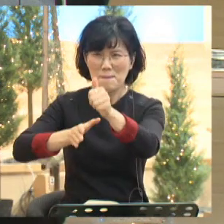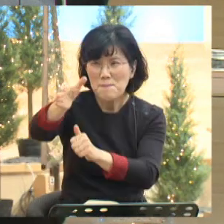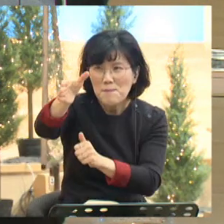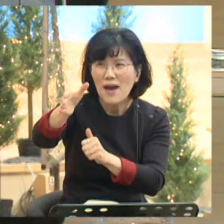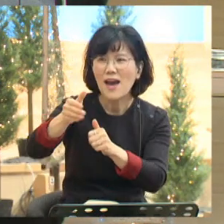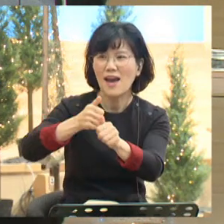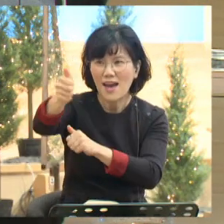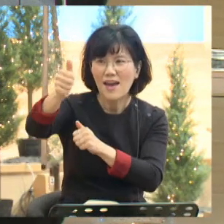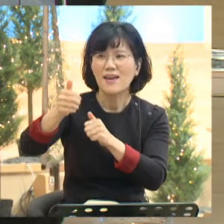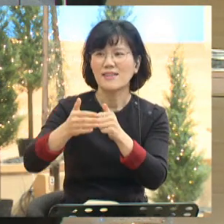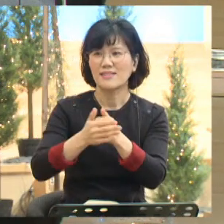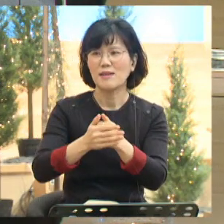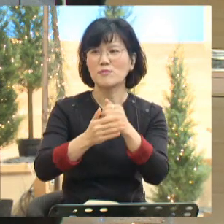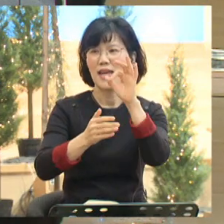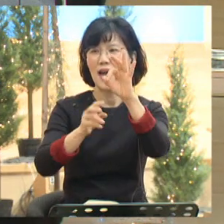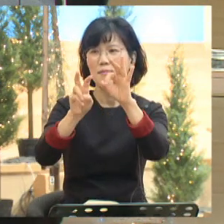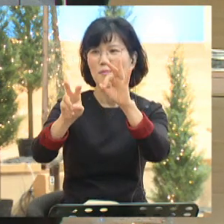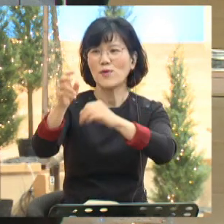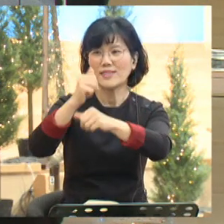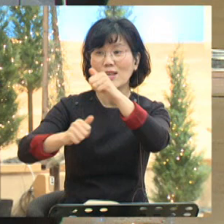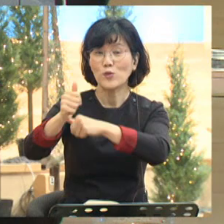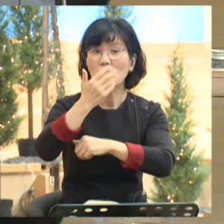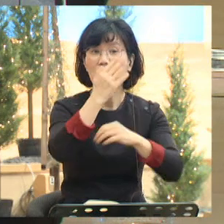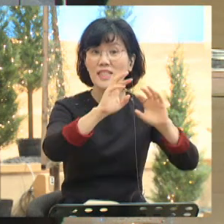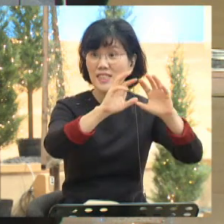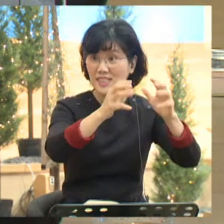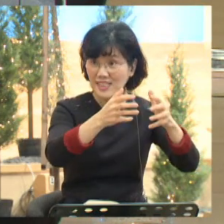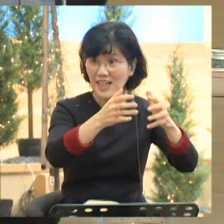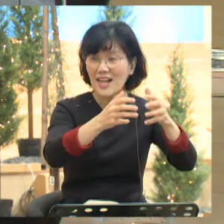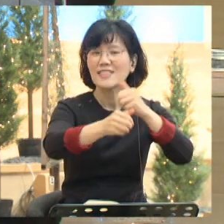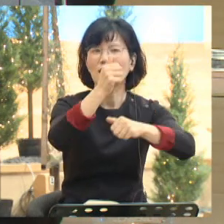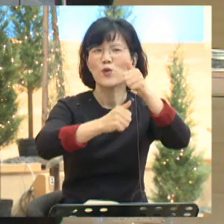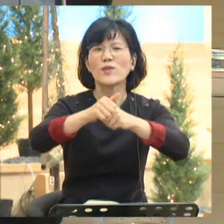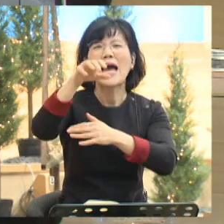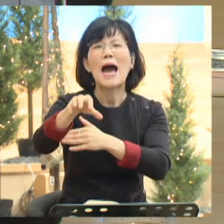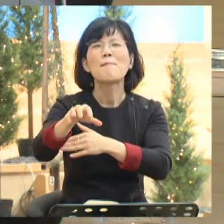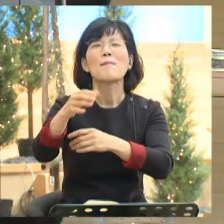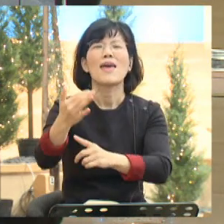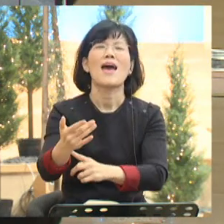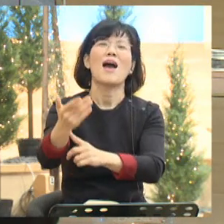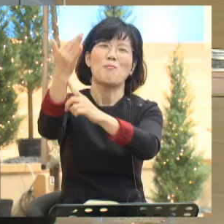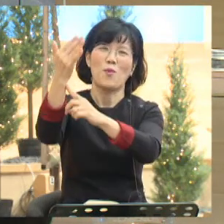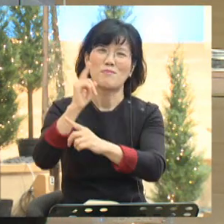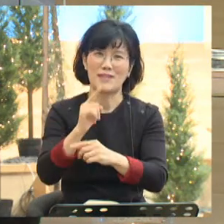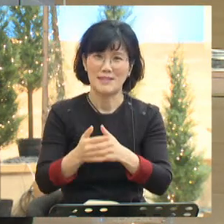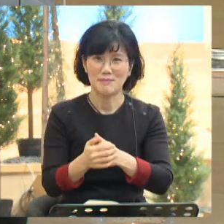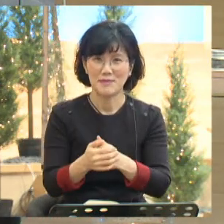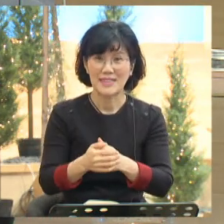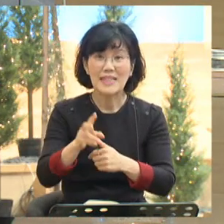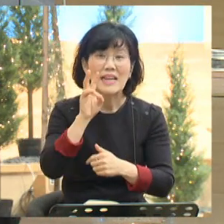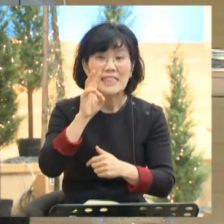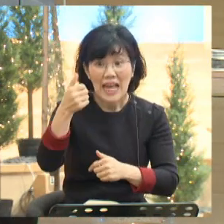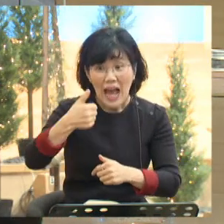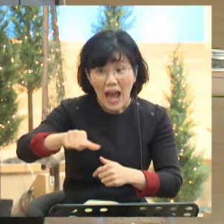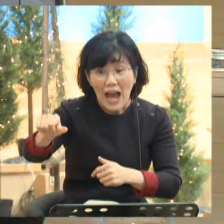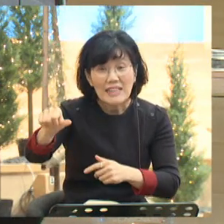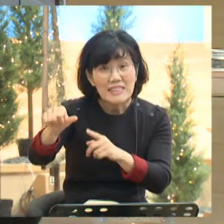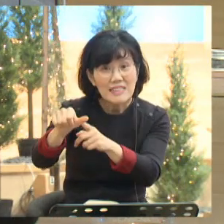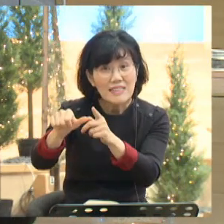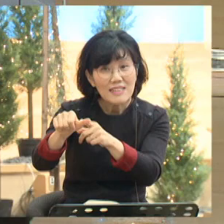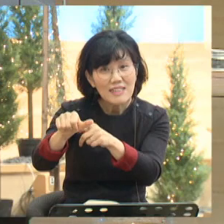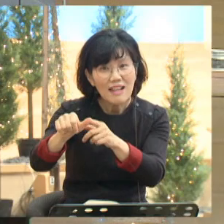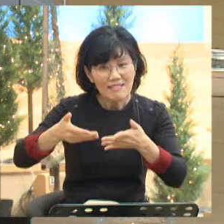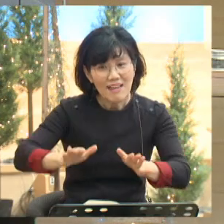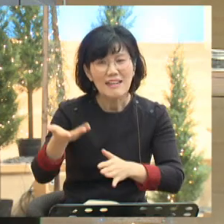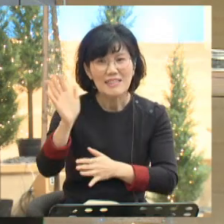암몬 자손이 일수를 자손 앞에 항복하여 떠라 기생이 낳은 아들로 태어났습니다